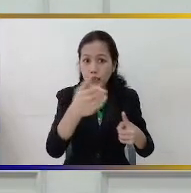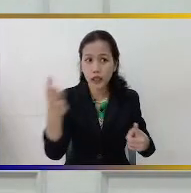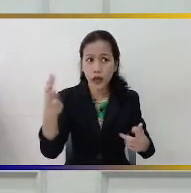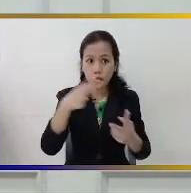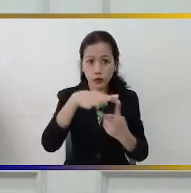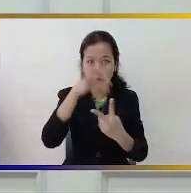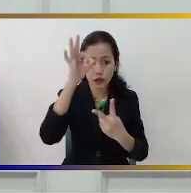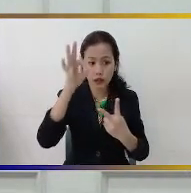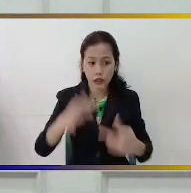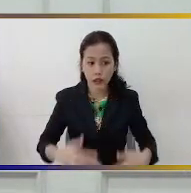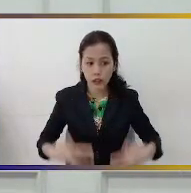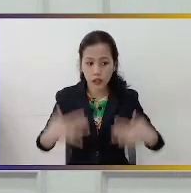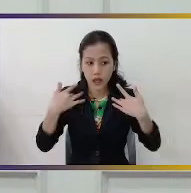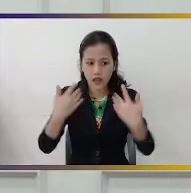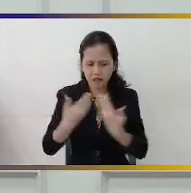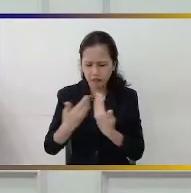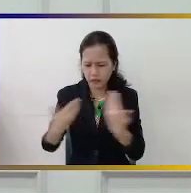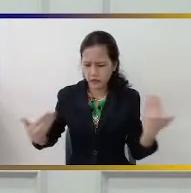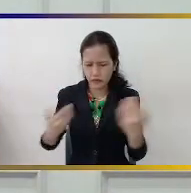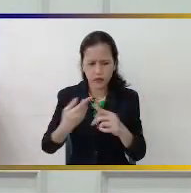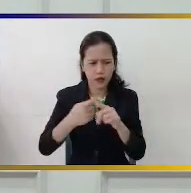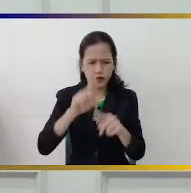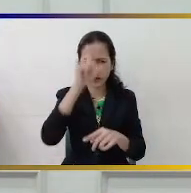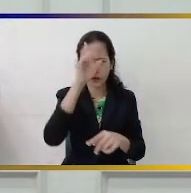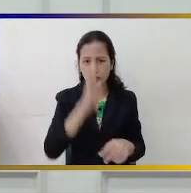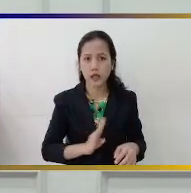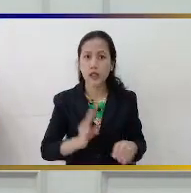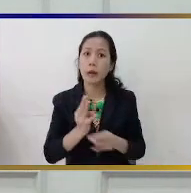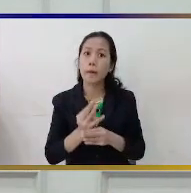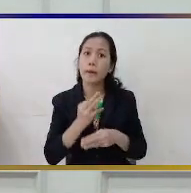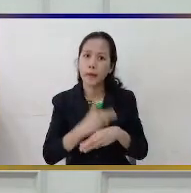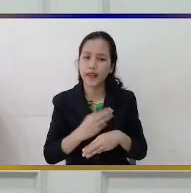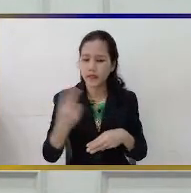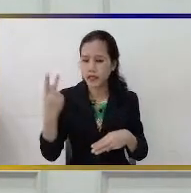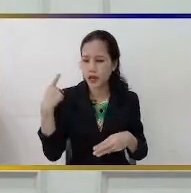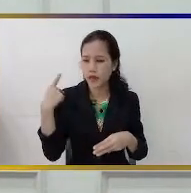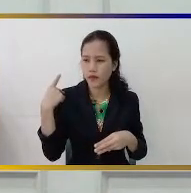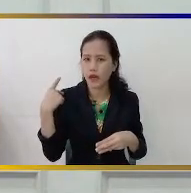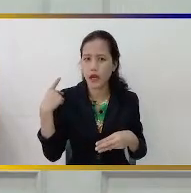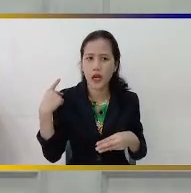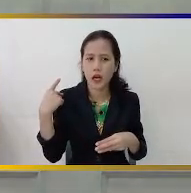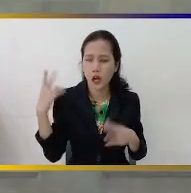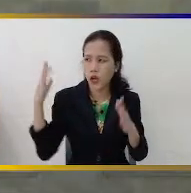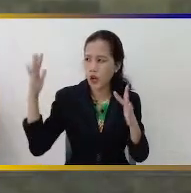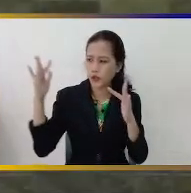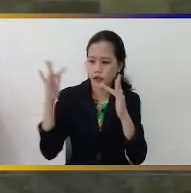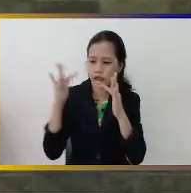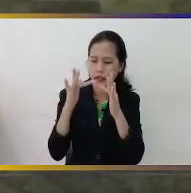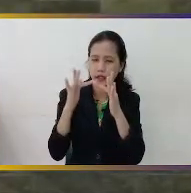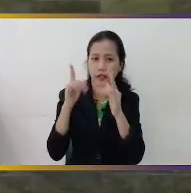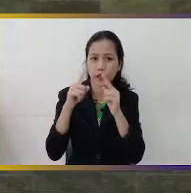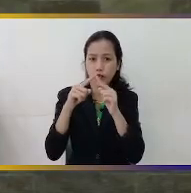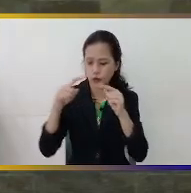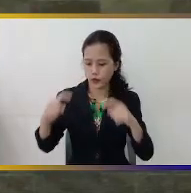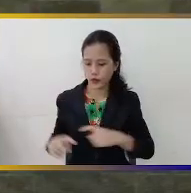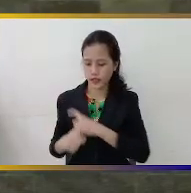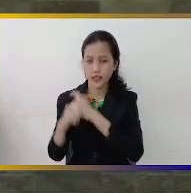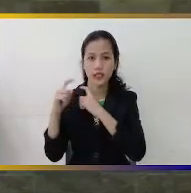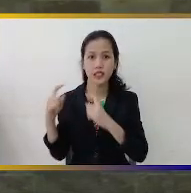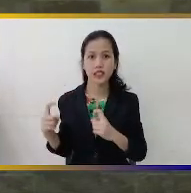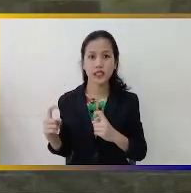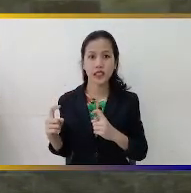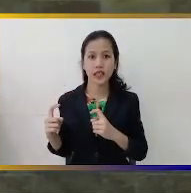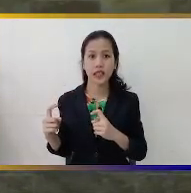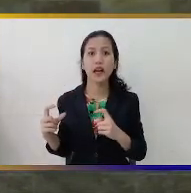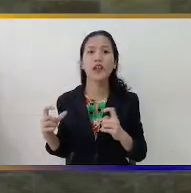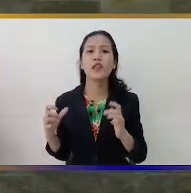malayo sa Diyos, ibig sabihin niya nagkakaroon ka ng commitment sa kasalanan. Okay, yan po yung lesson na ibinigay